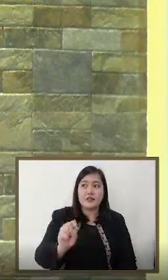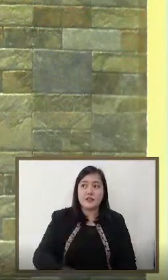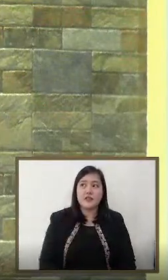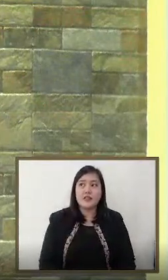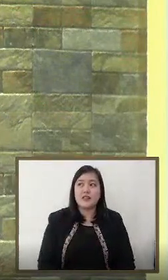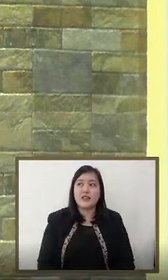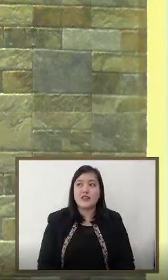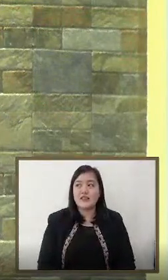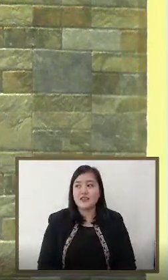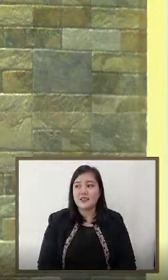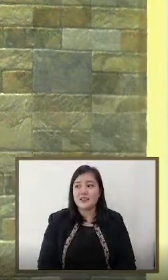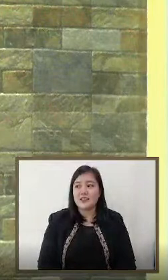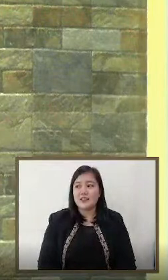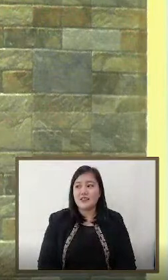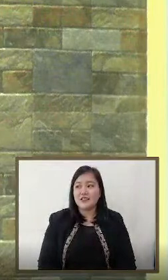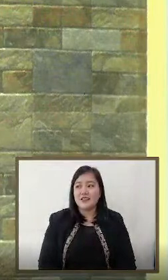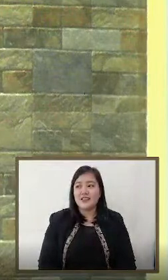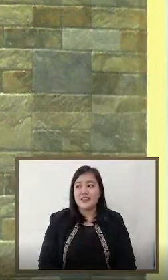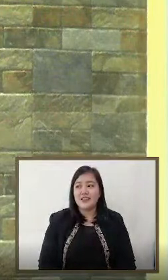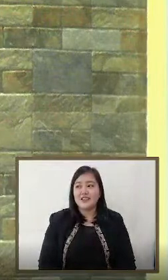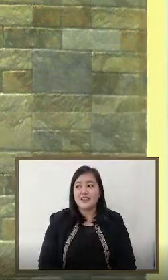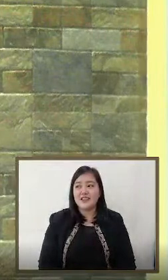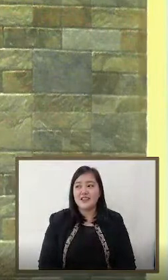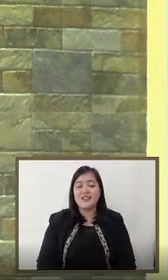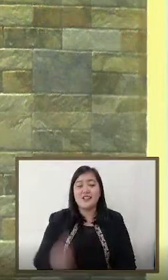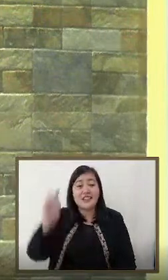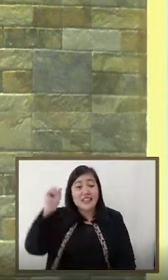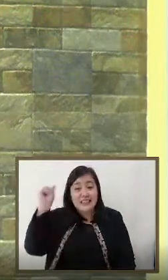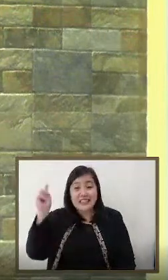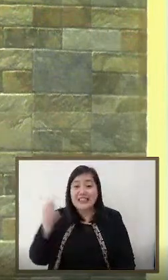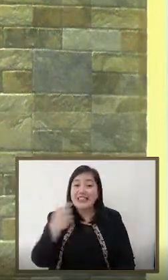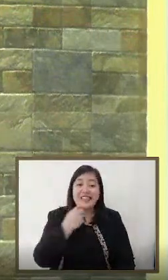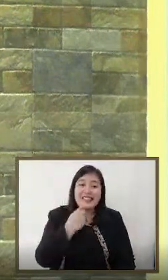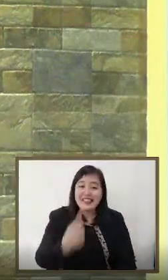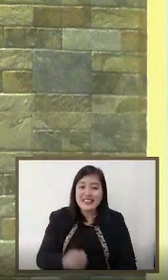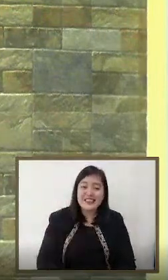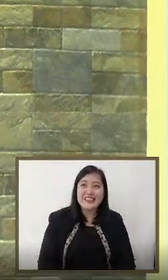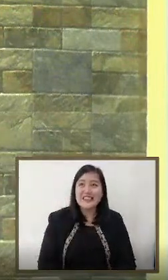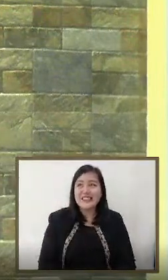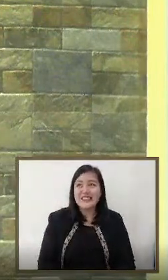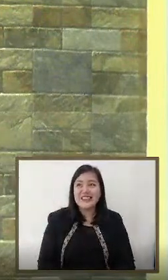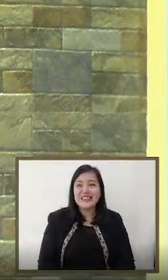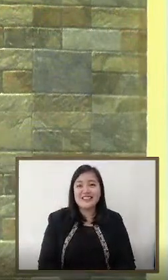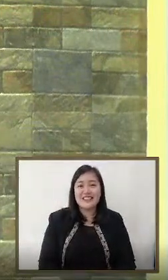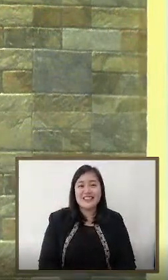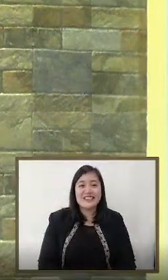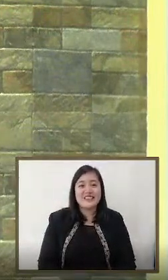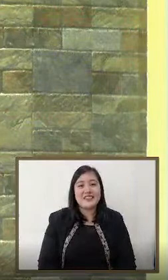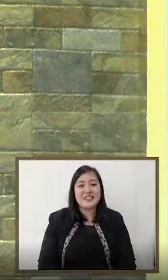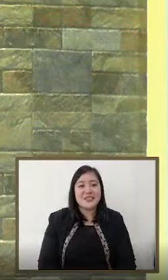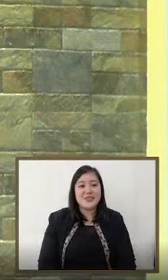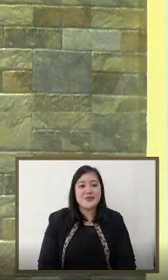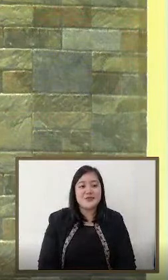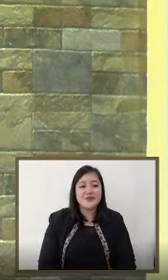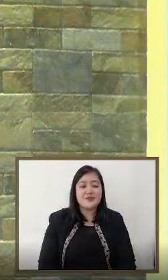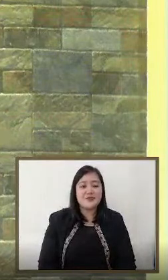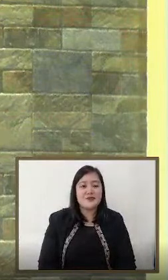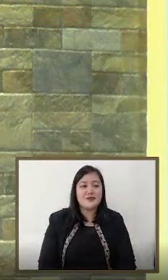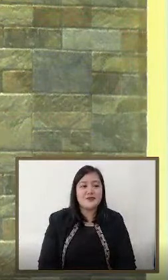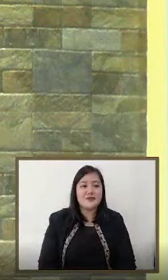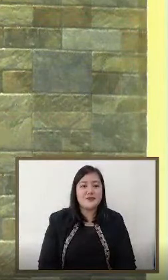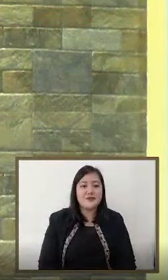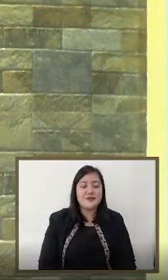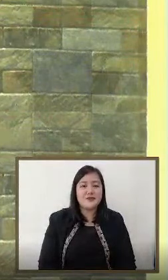po siya. Ayun, masama yun. Dapat isa yung pamilya doon. Ayun, pero nag-invite naman po siya sa area po